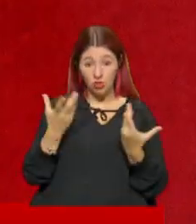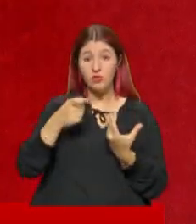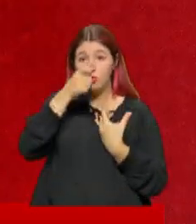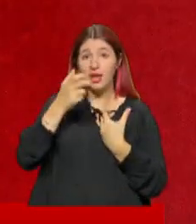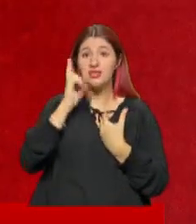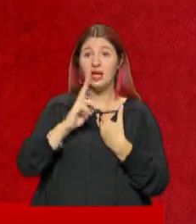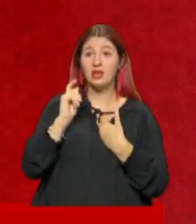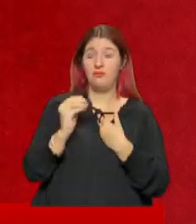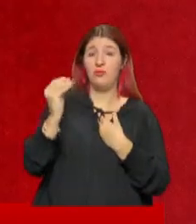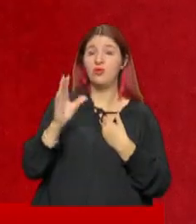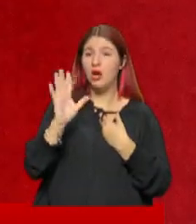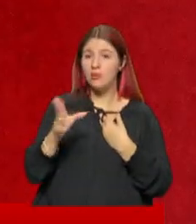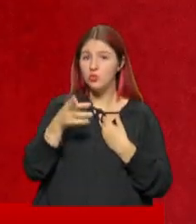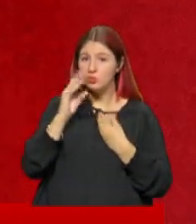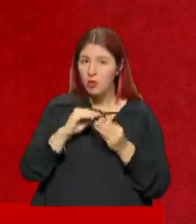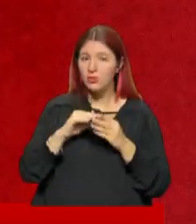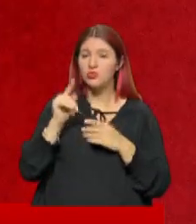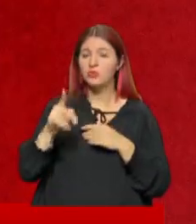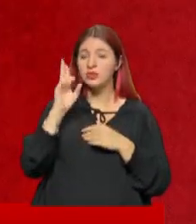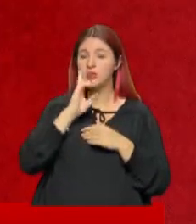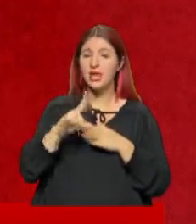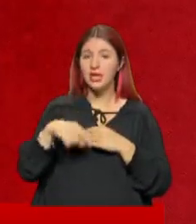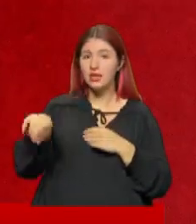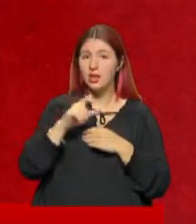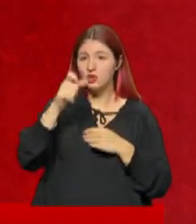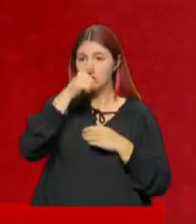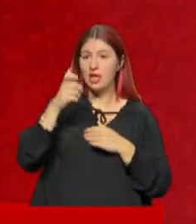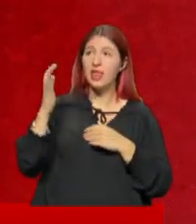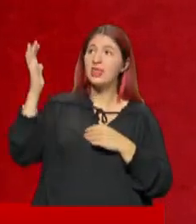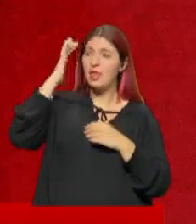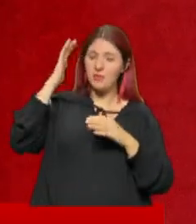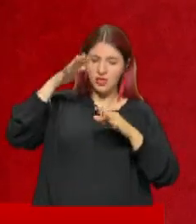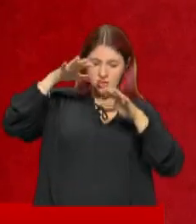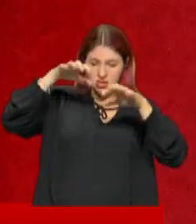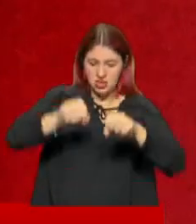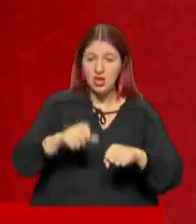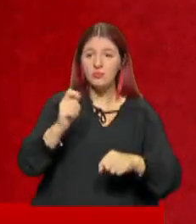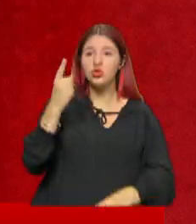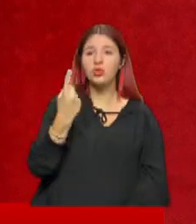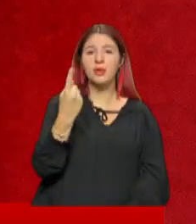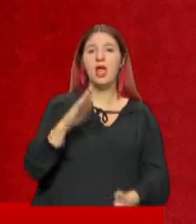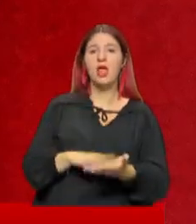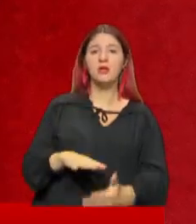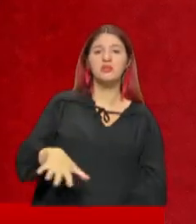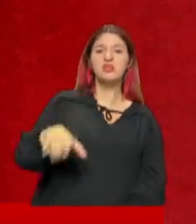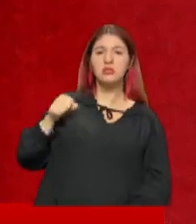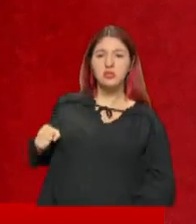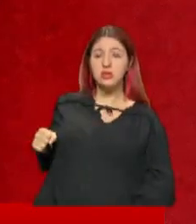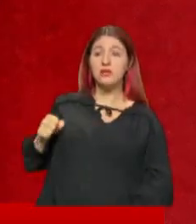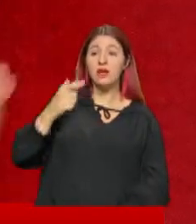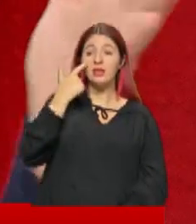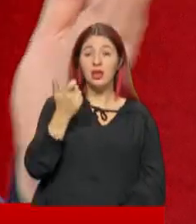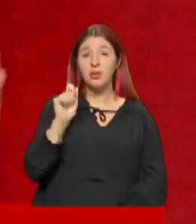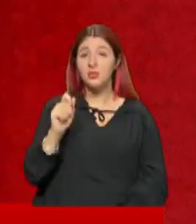ülkemizi zenginleştiriyoruz. Ama sorun şu, bu zenginlikler Türkiye'nin tepesine çökmüş %1'in eline geçiriyor. Ve dikkat